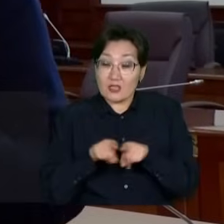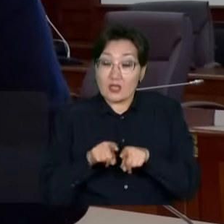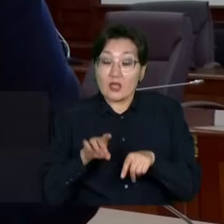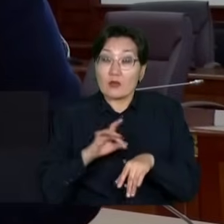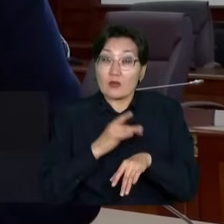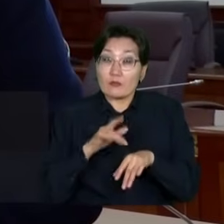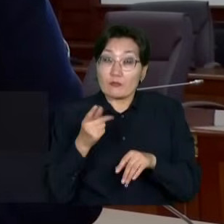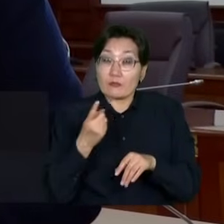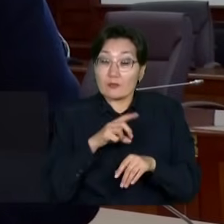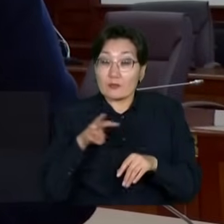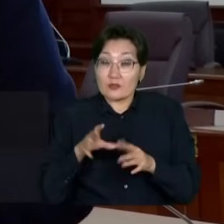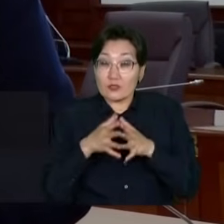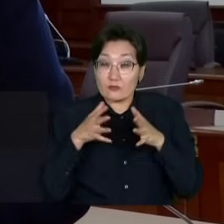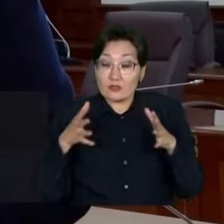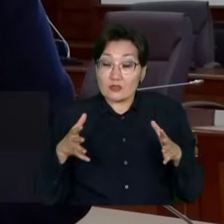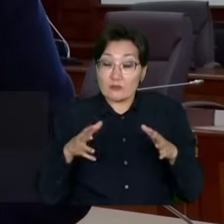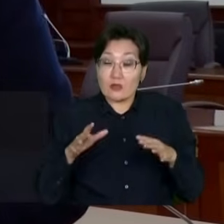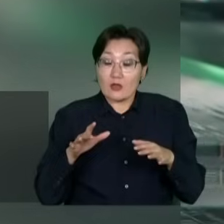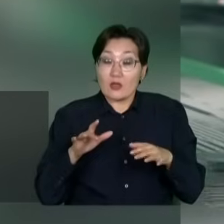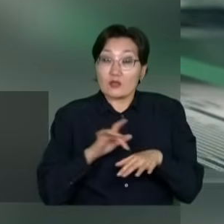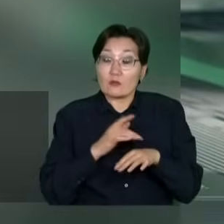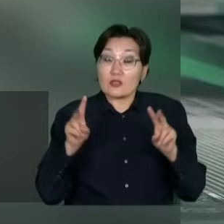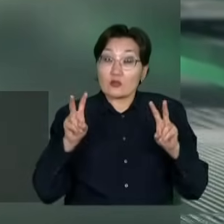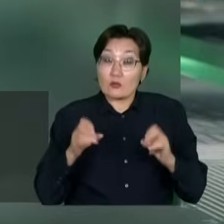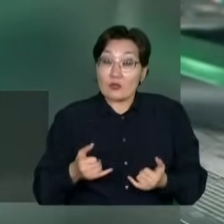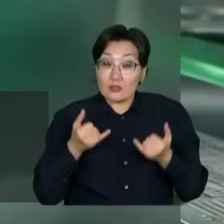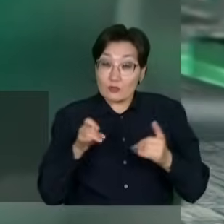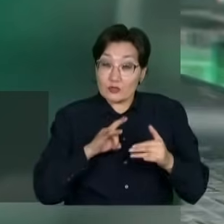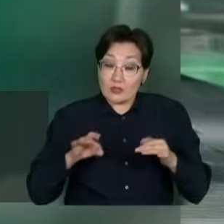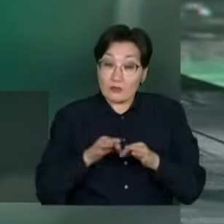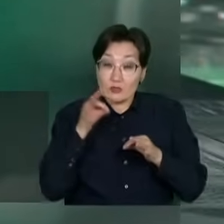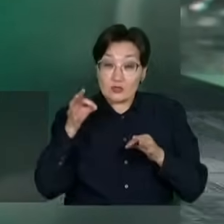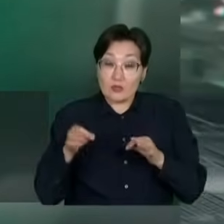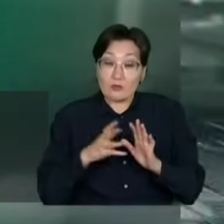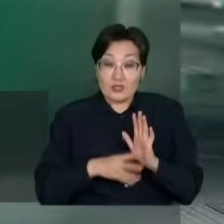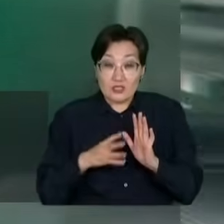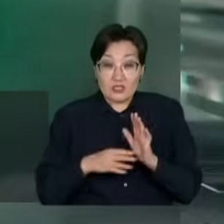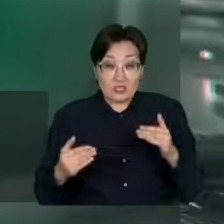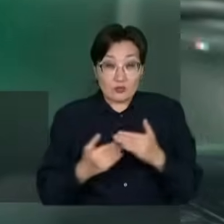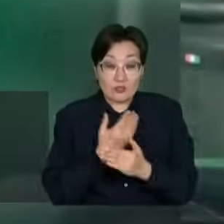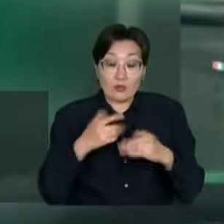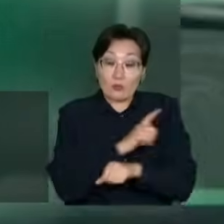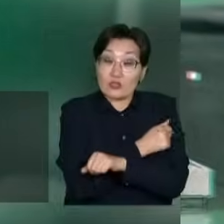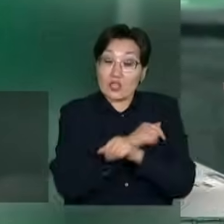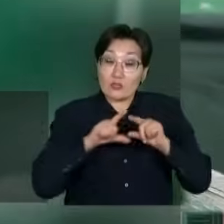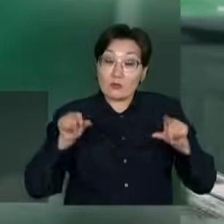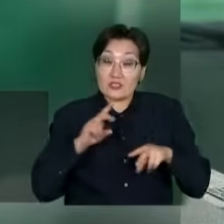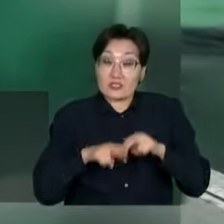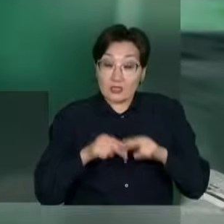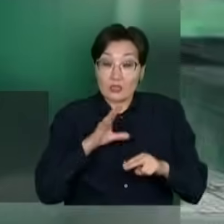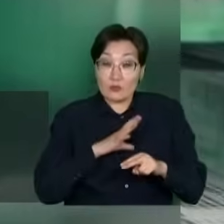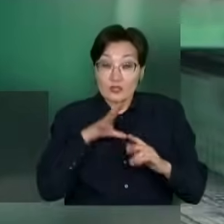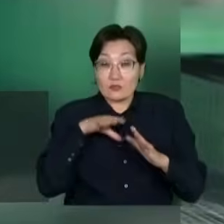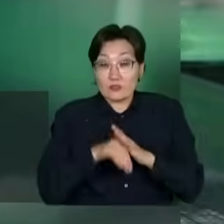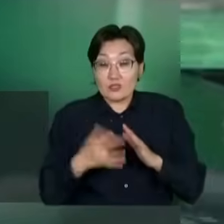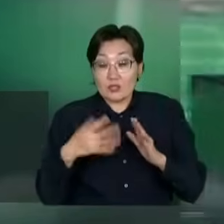миллионнан астам қызметтің түрлері көрсетті. Биыл республика өңірлерінде 90 жаңа денсаулық сақтау нысаны салынды. Оның